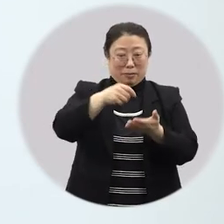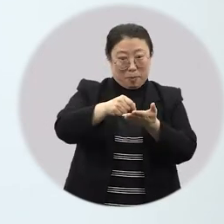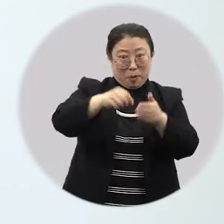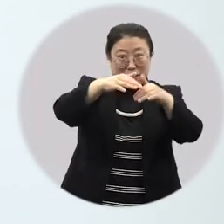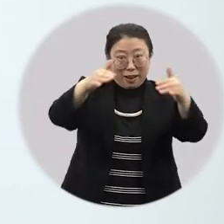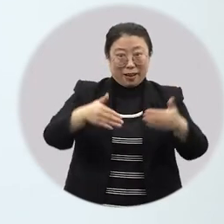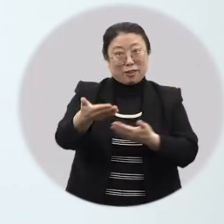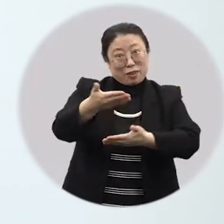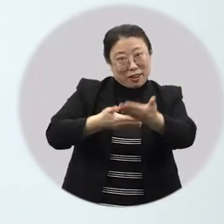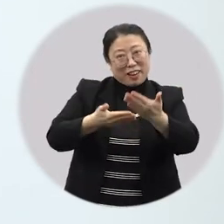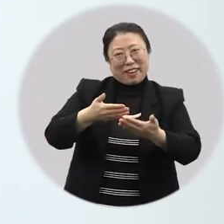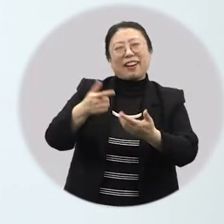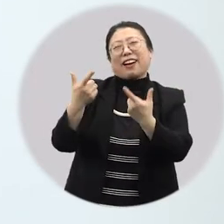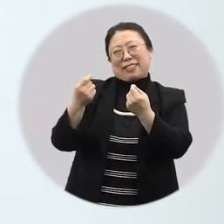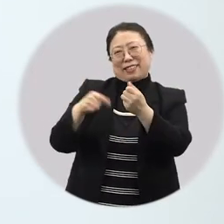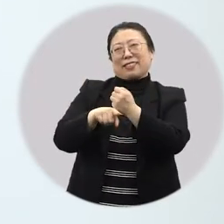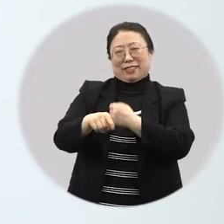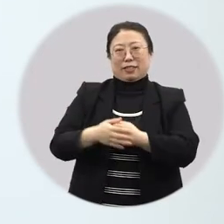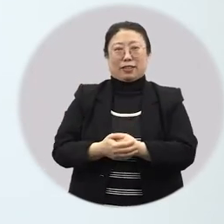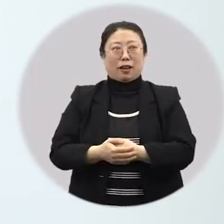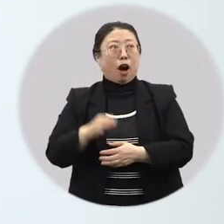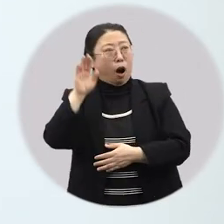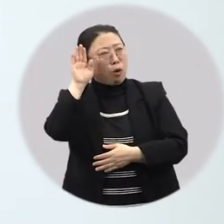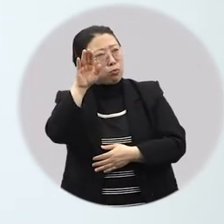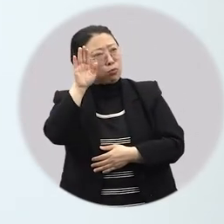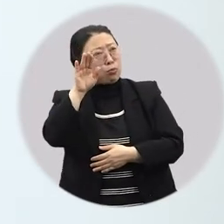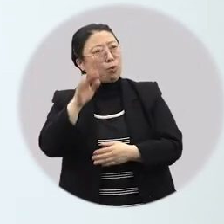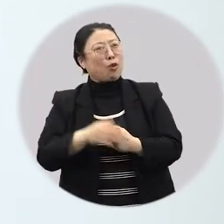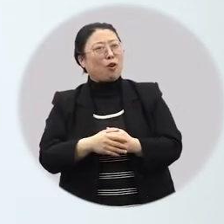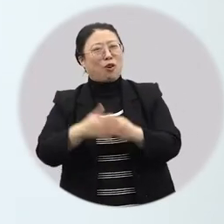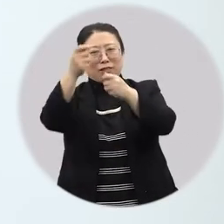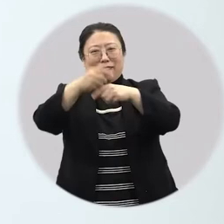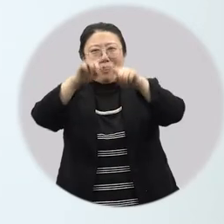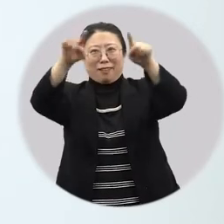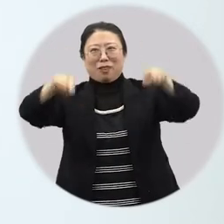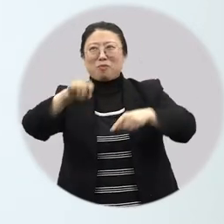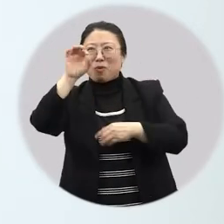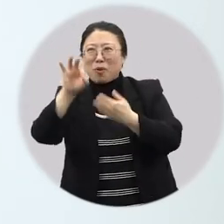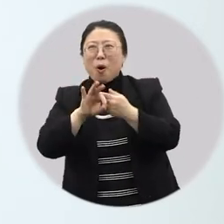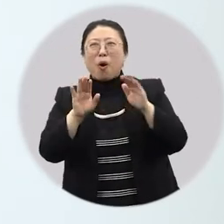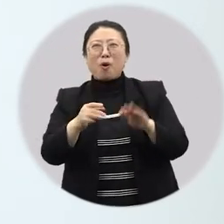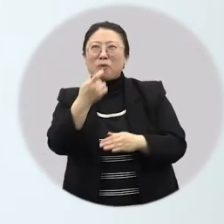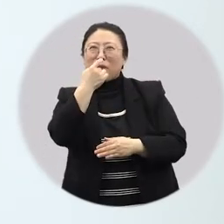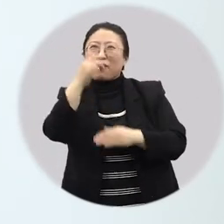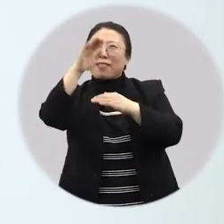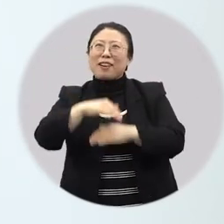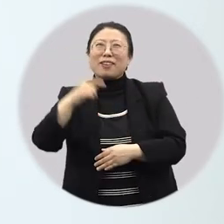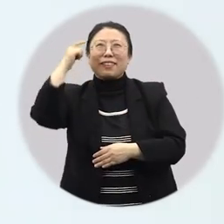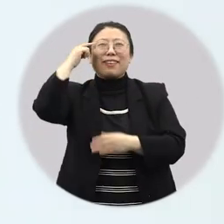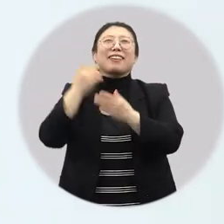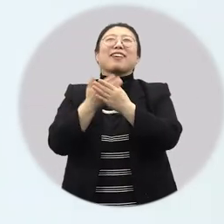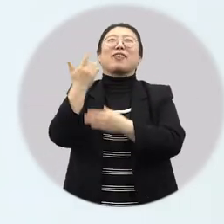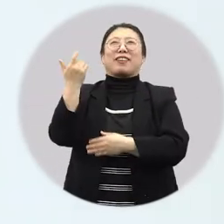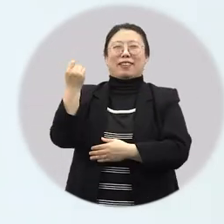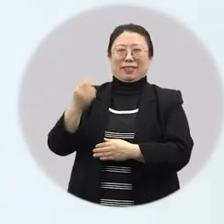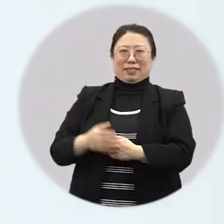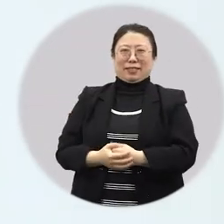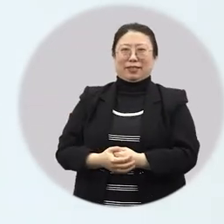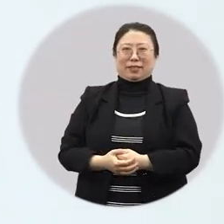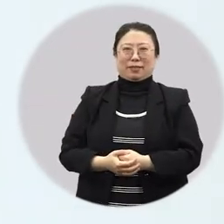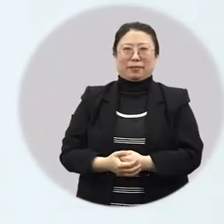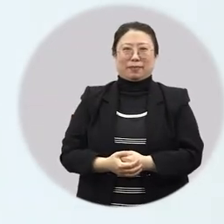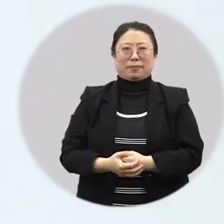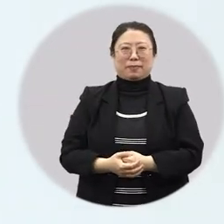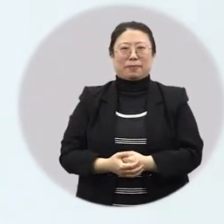다이어리를 주고받는 것 또한 같은 의미로 볼 수 있어요 앞으로는 연말에 달력을 보면 오늘 배운